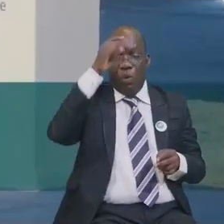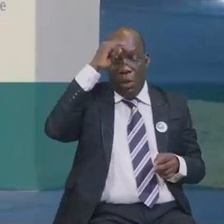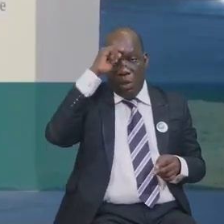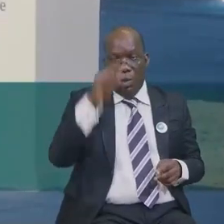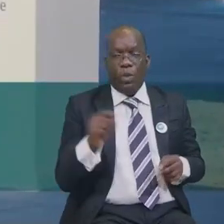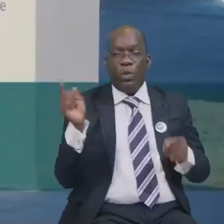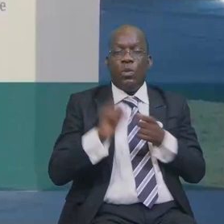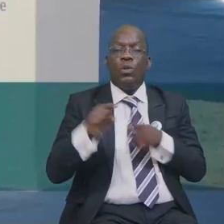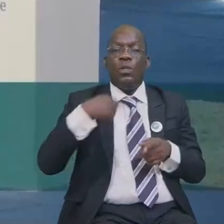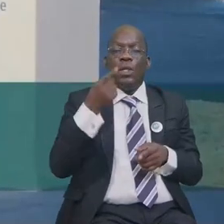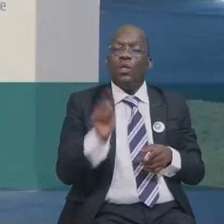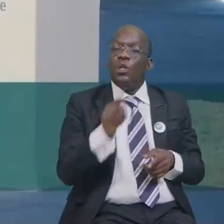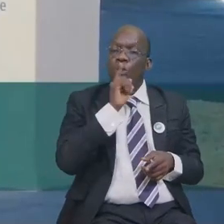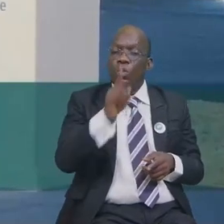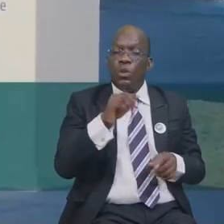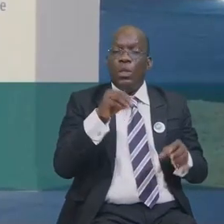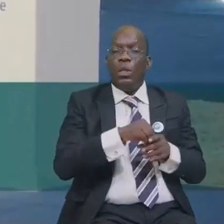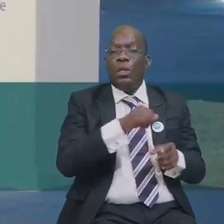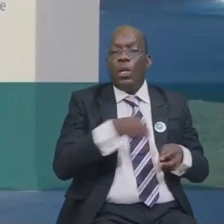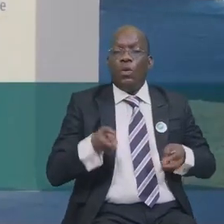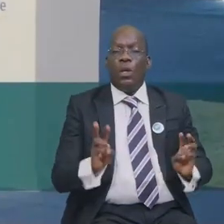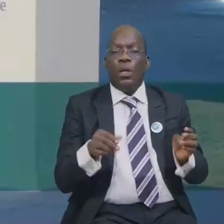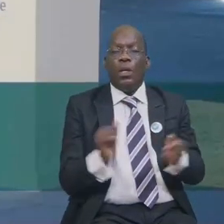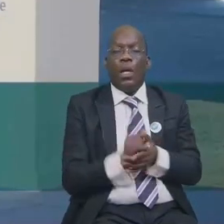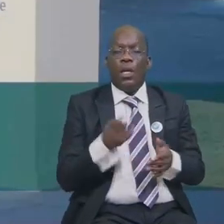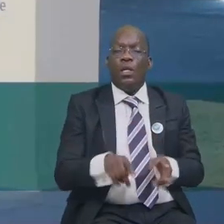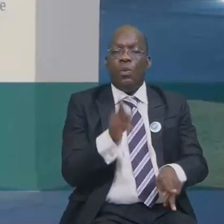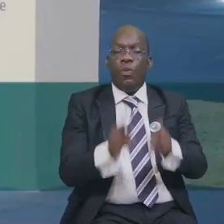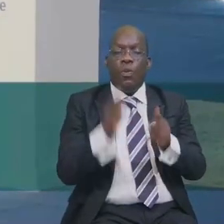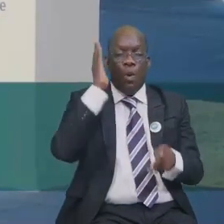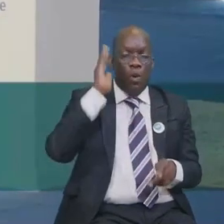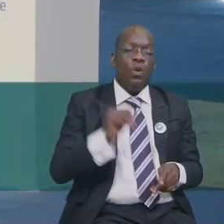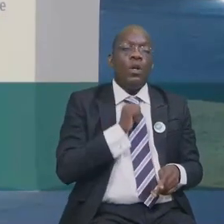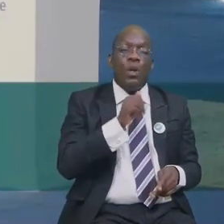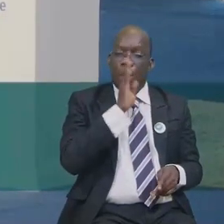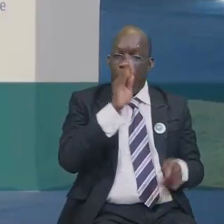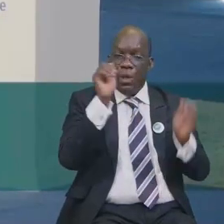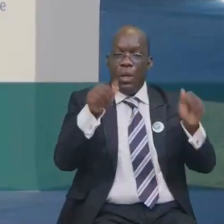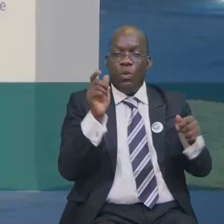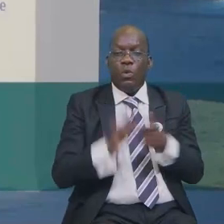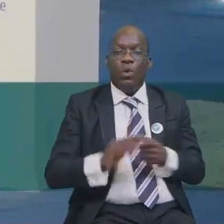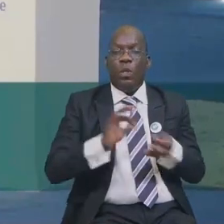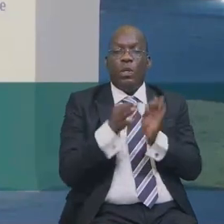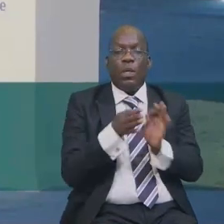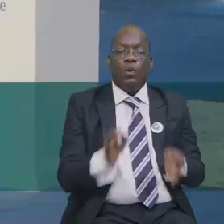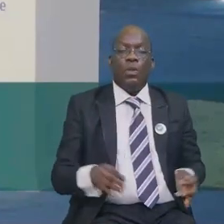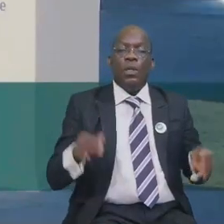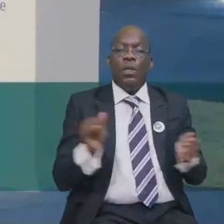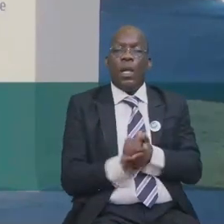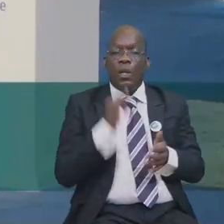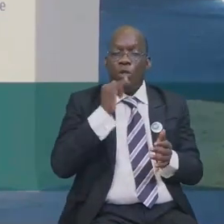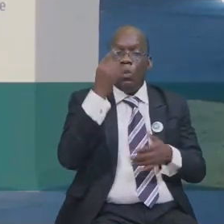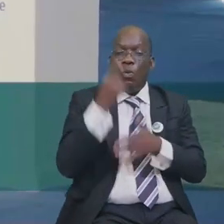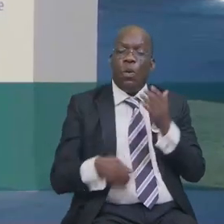dire la vérité de façon que les gens ne peuvent même pas interpréter c'est ce qu'il veut dire. Voilà ce que le prédicateur veut